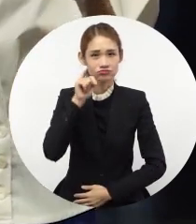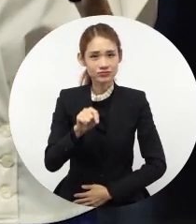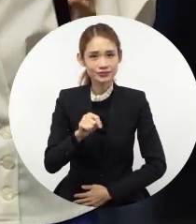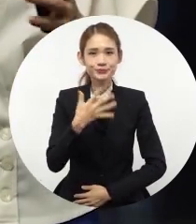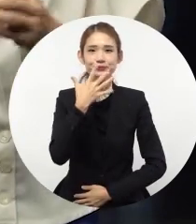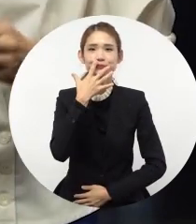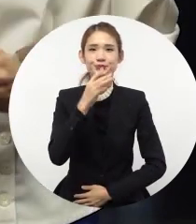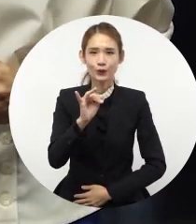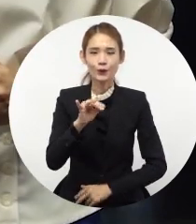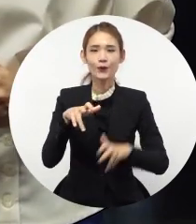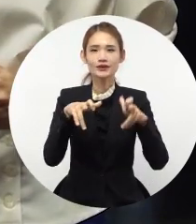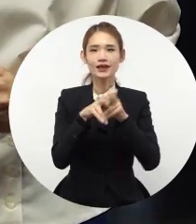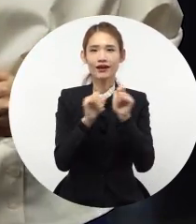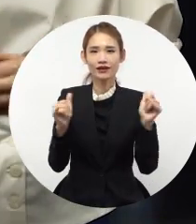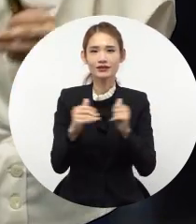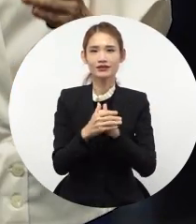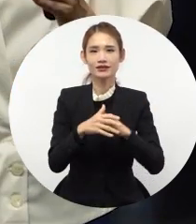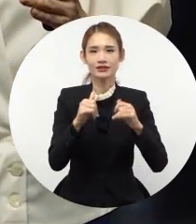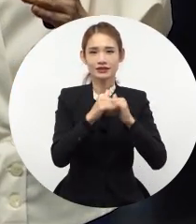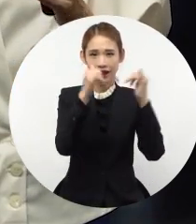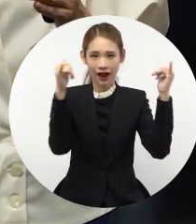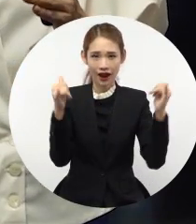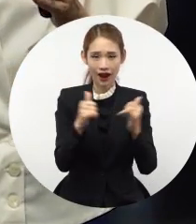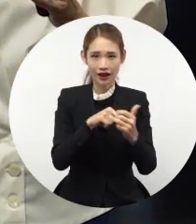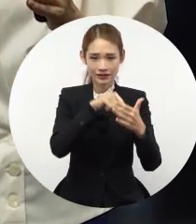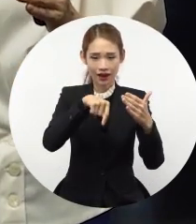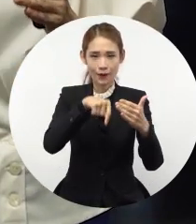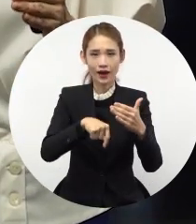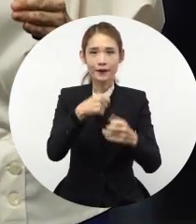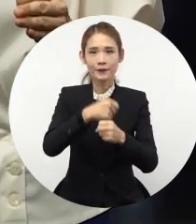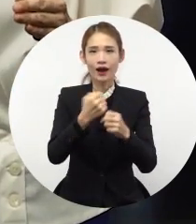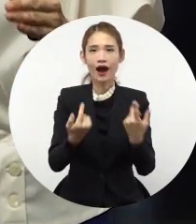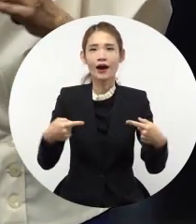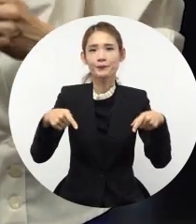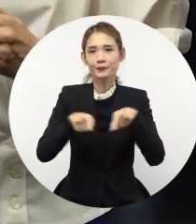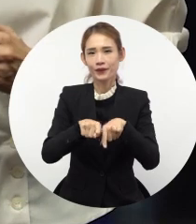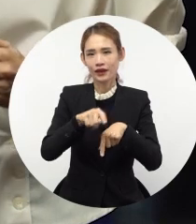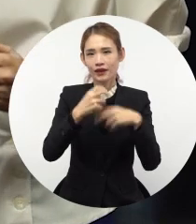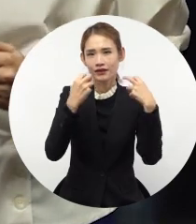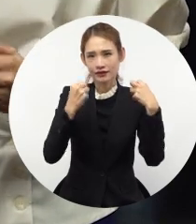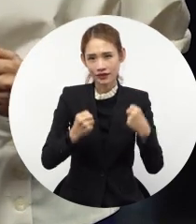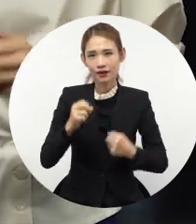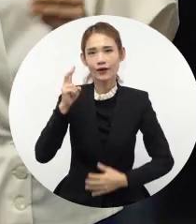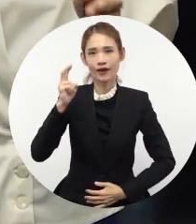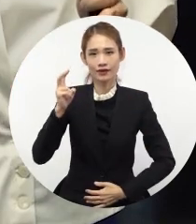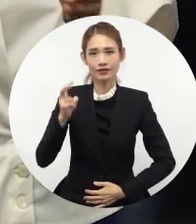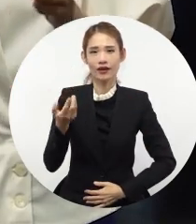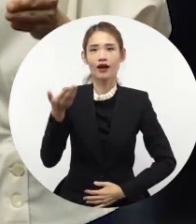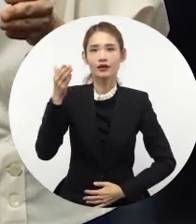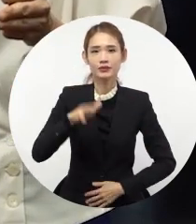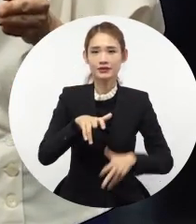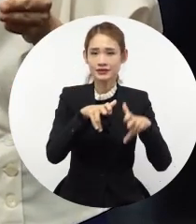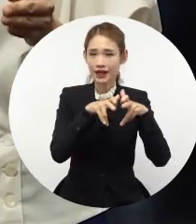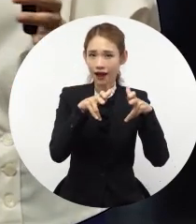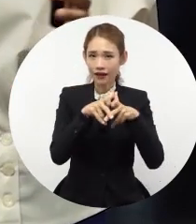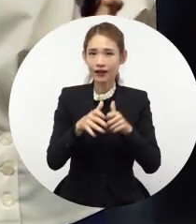물론 장애인은 인류가 존재할 때부터 함께 존재했겠죠. 하지만